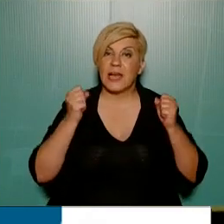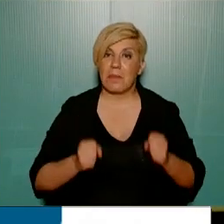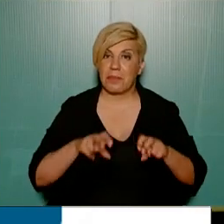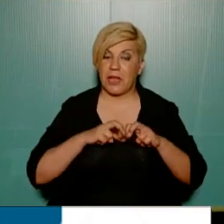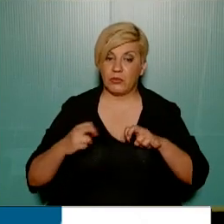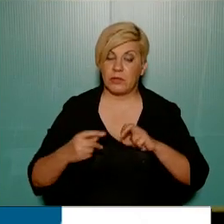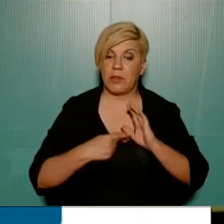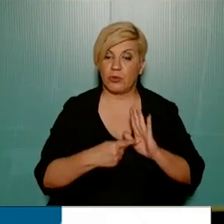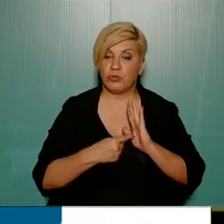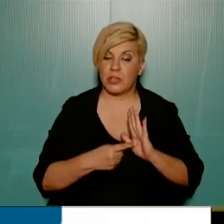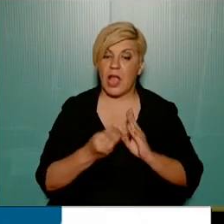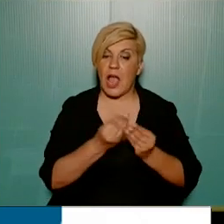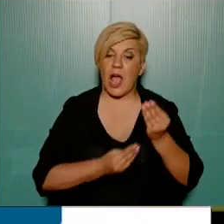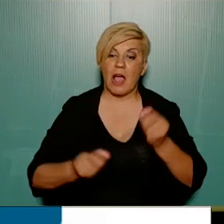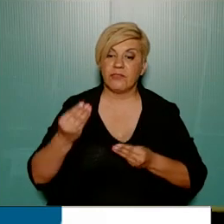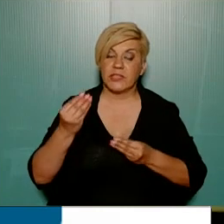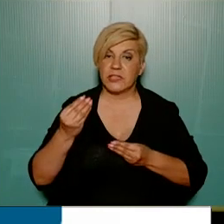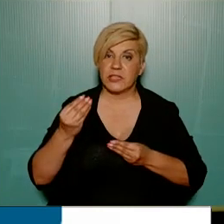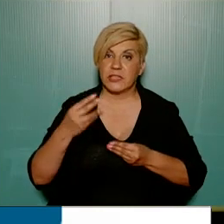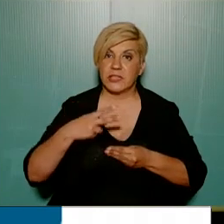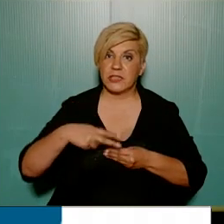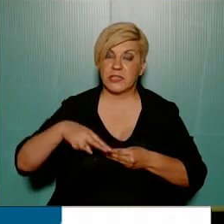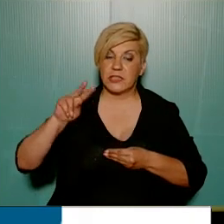τραπεζοκαθισμάτων παρουσιάζοντας αύξηση κατά